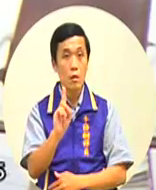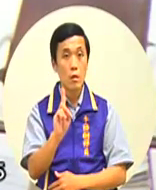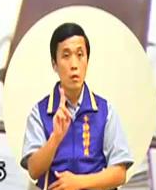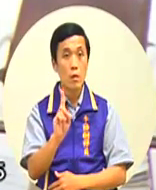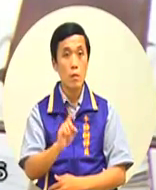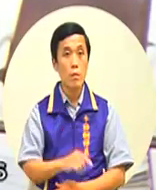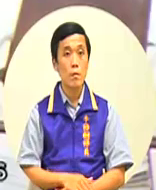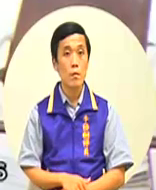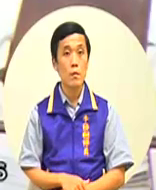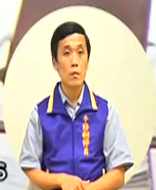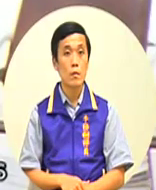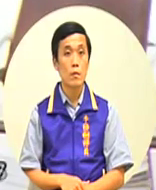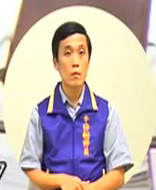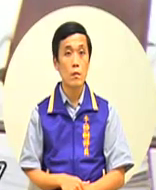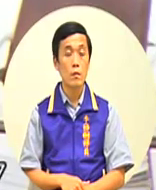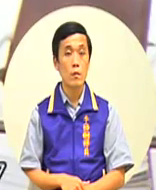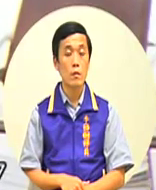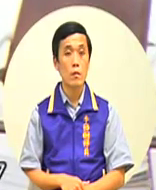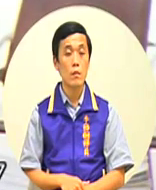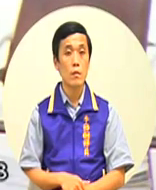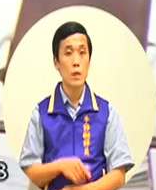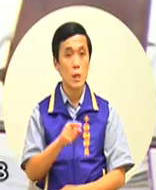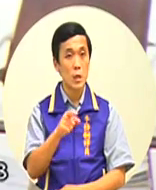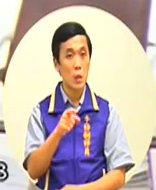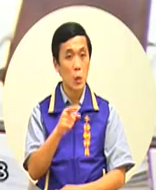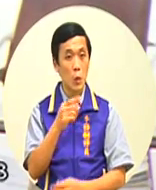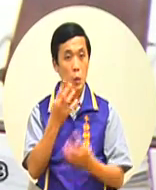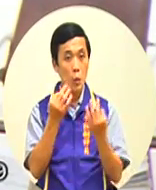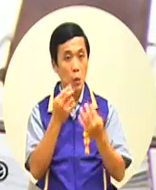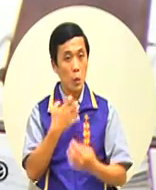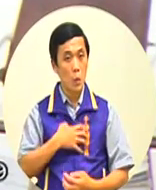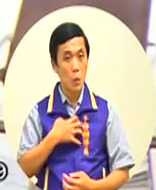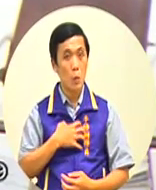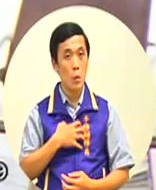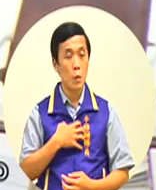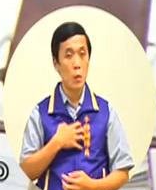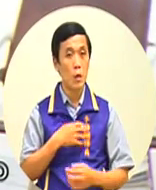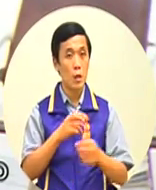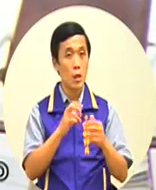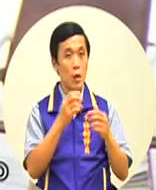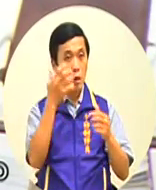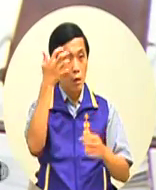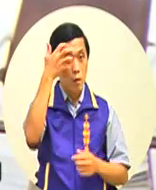你看，这有够可怕，扶老比呀，